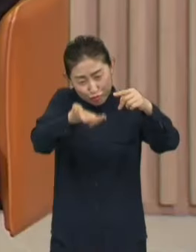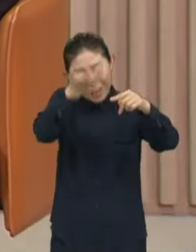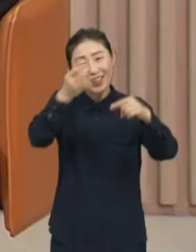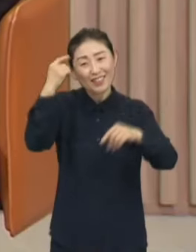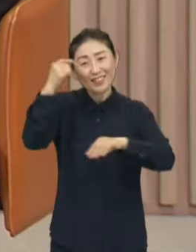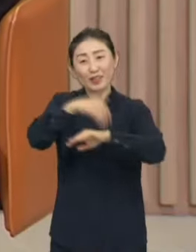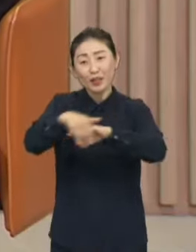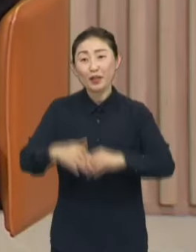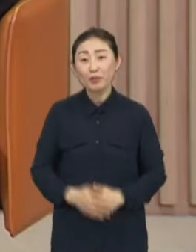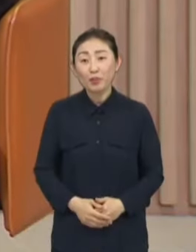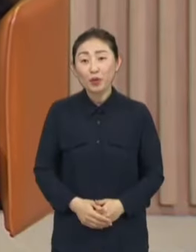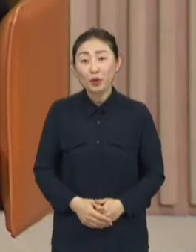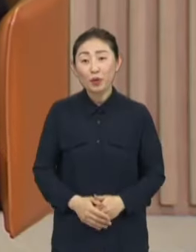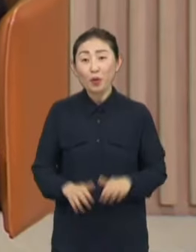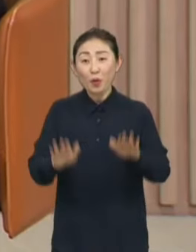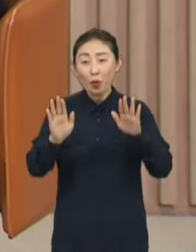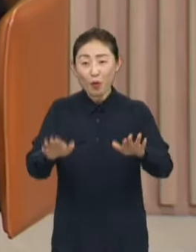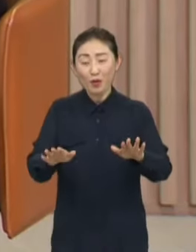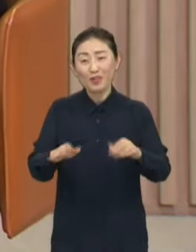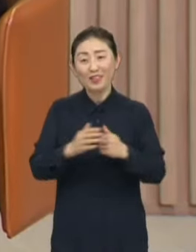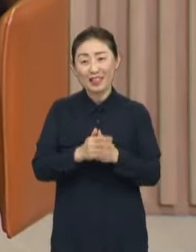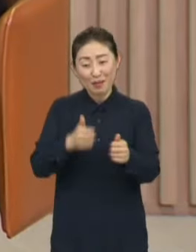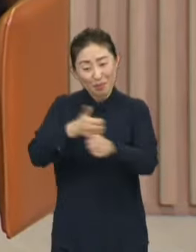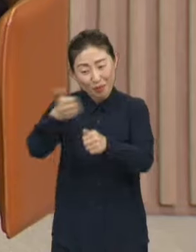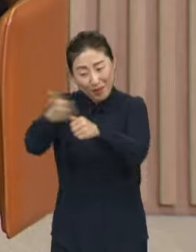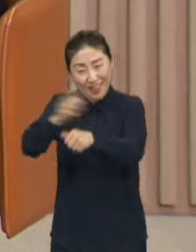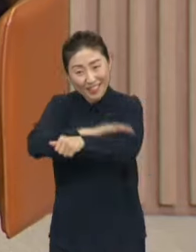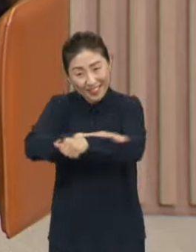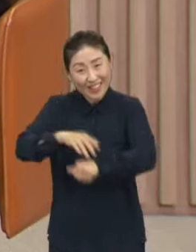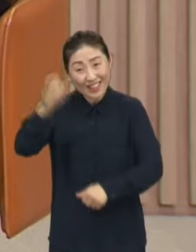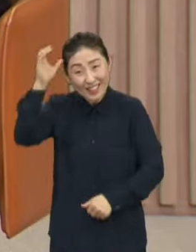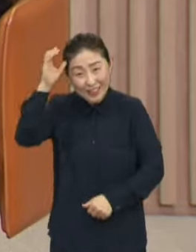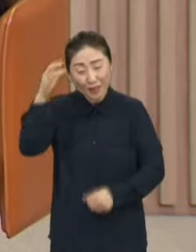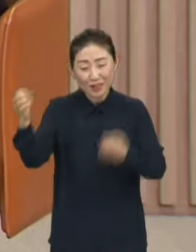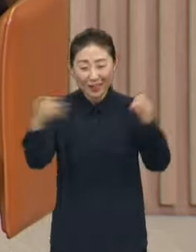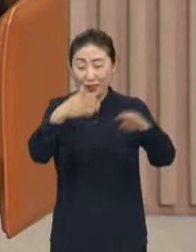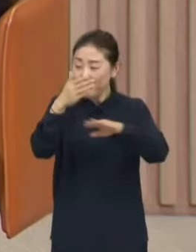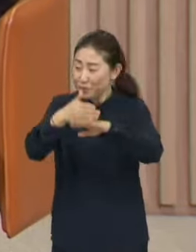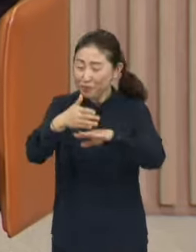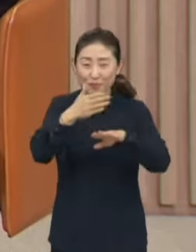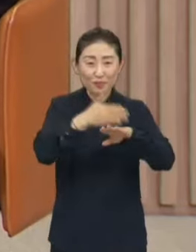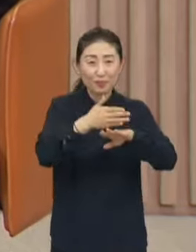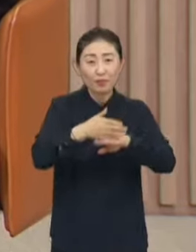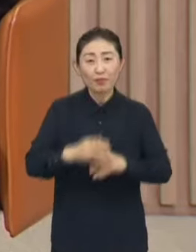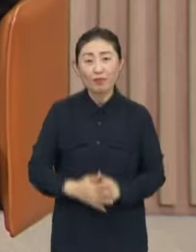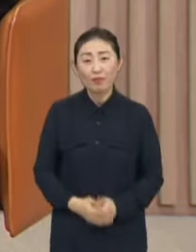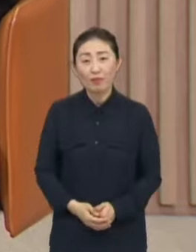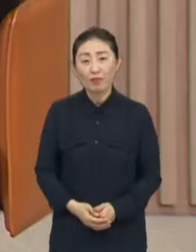지금. 네, 올 시즌 아무튼 좋은 성적 기대해 보겠습니다. 오늘 말씀 고맙습니다. 네 감사합니다.